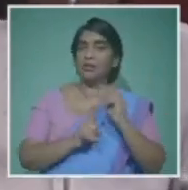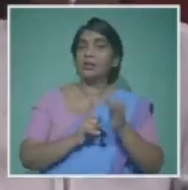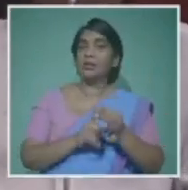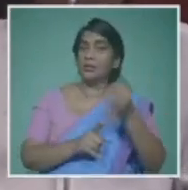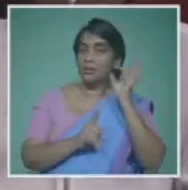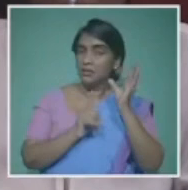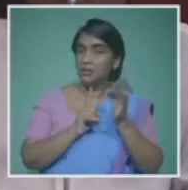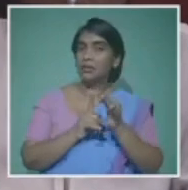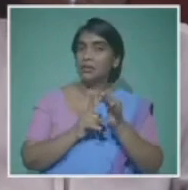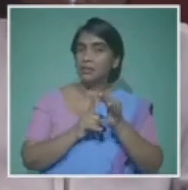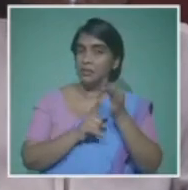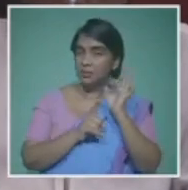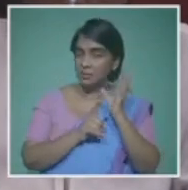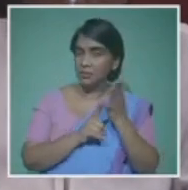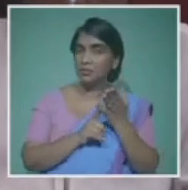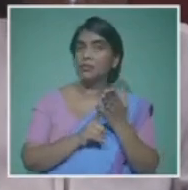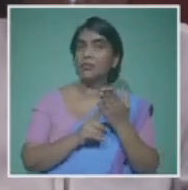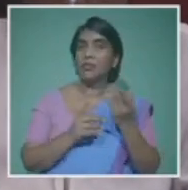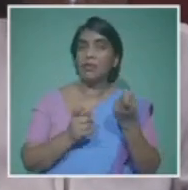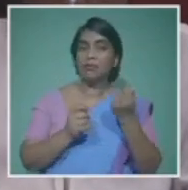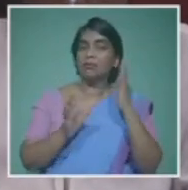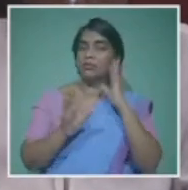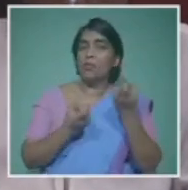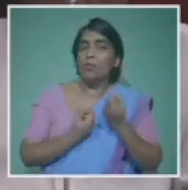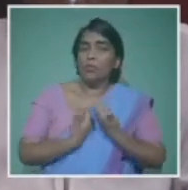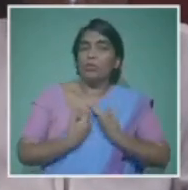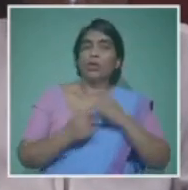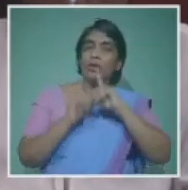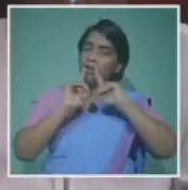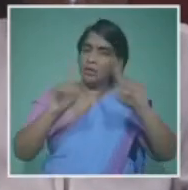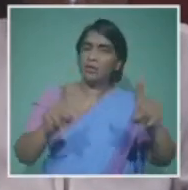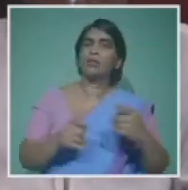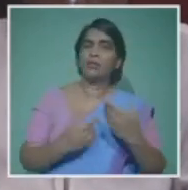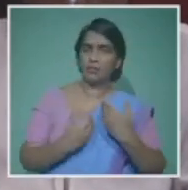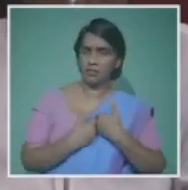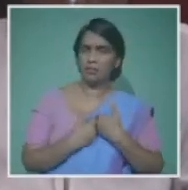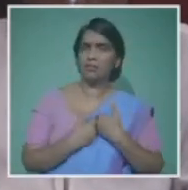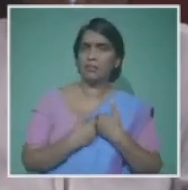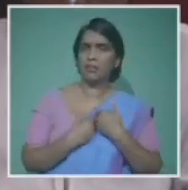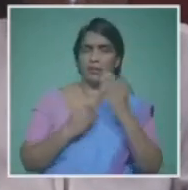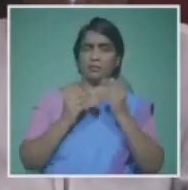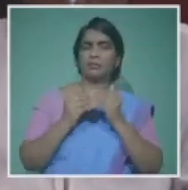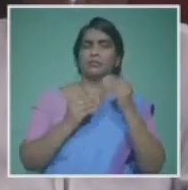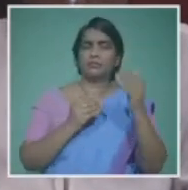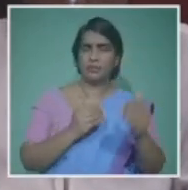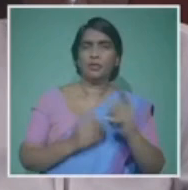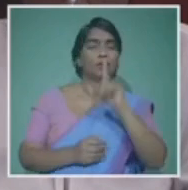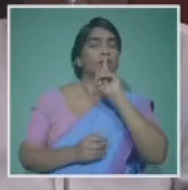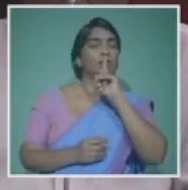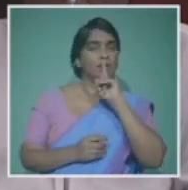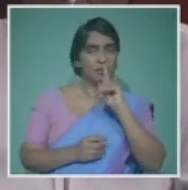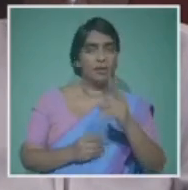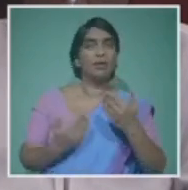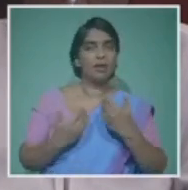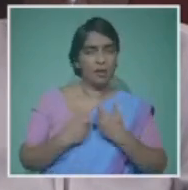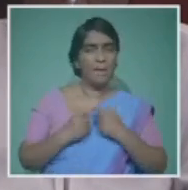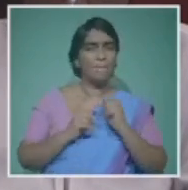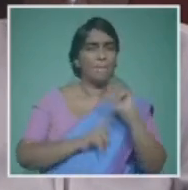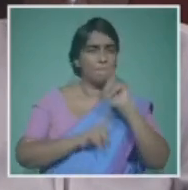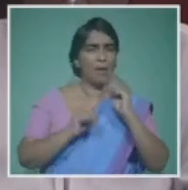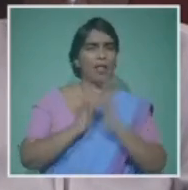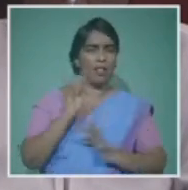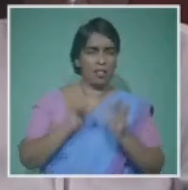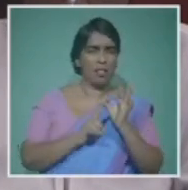tu. Waktu kami hilang orang ni kira. Mang itu pun dah kehat kira bagu tu macam kira. Api pahli mei itu mantep